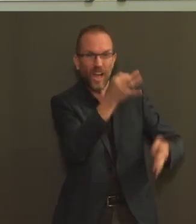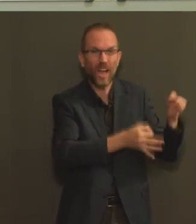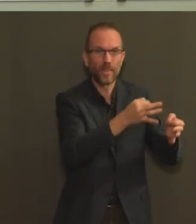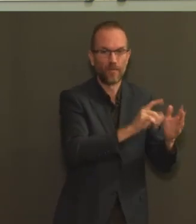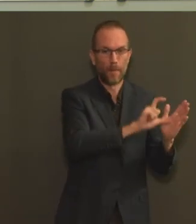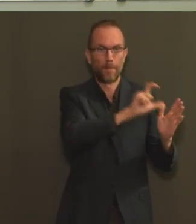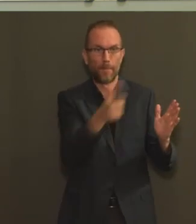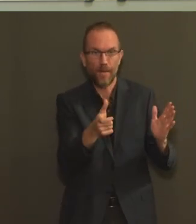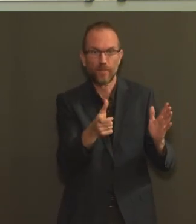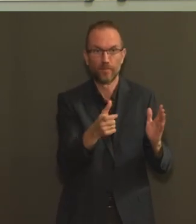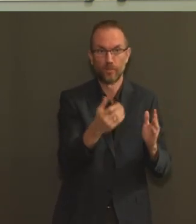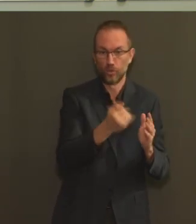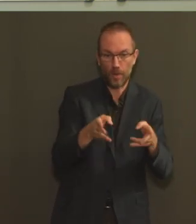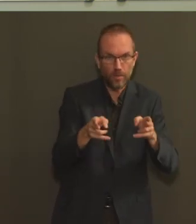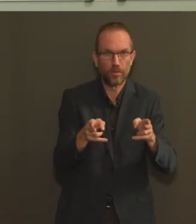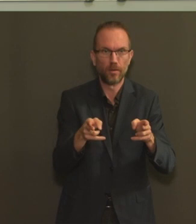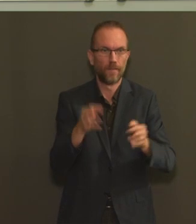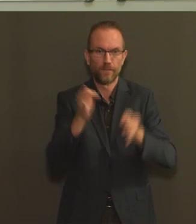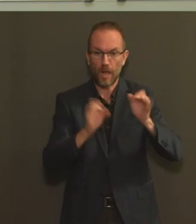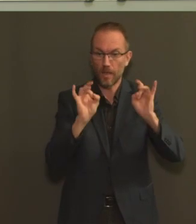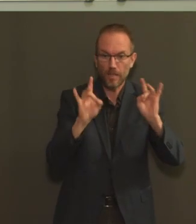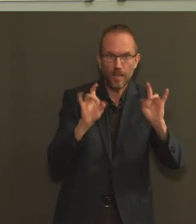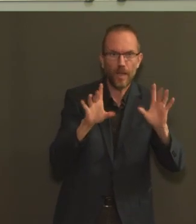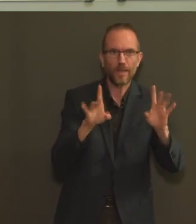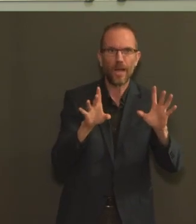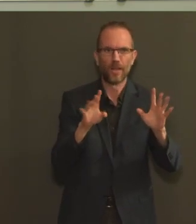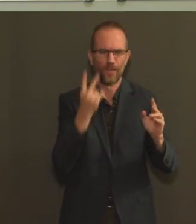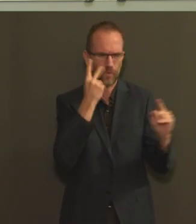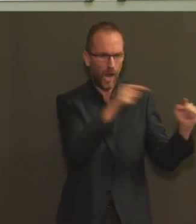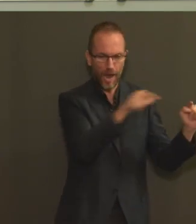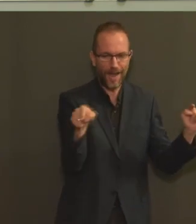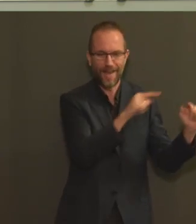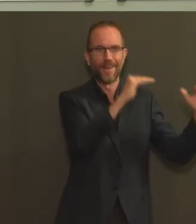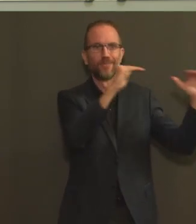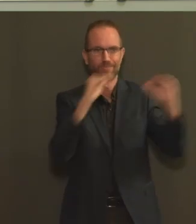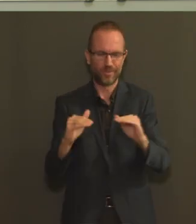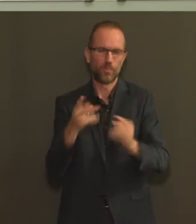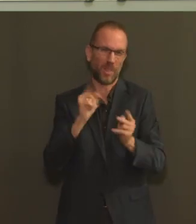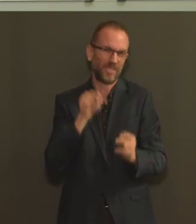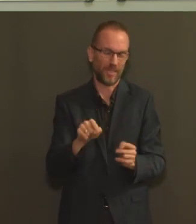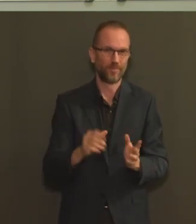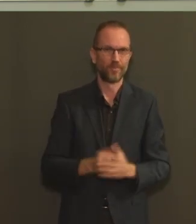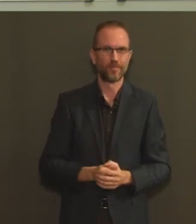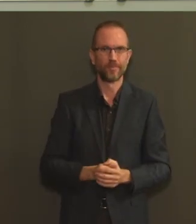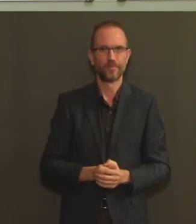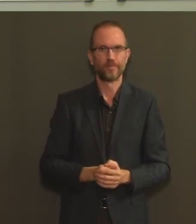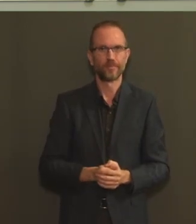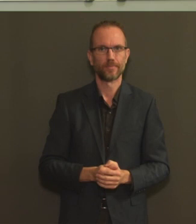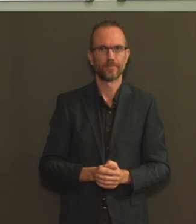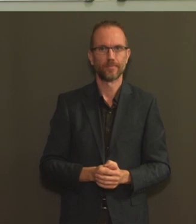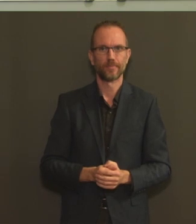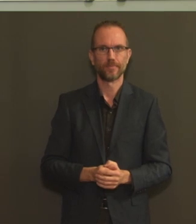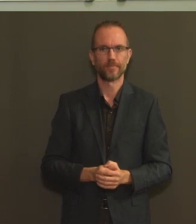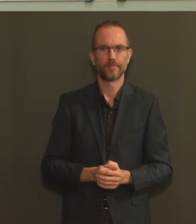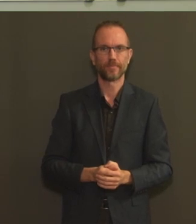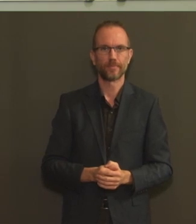Et donc on a une diminution de ce pourcentage de nouvelles contaminations.